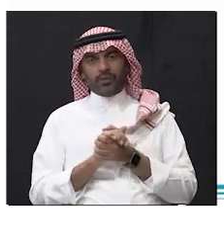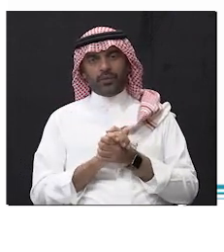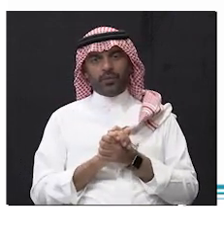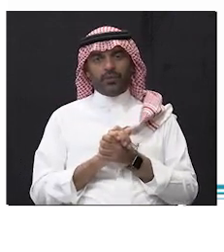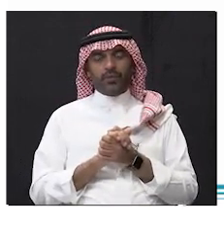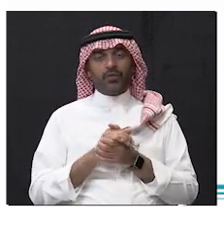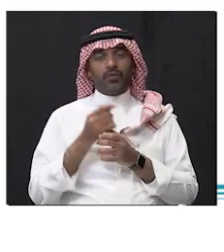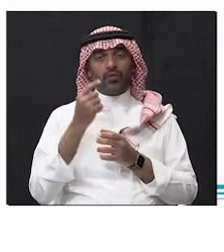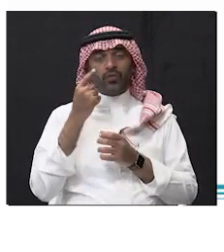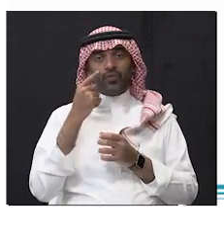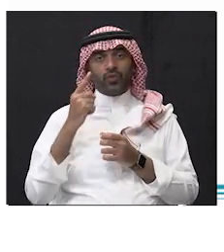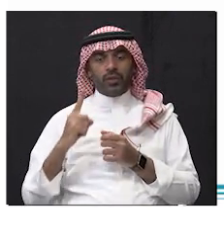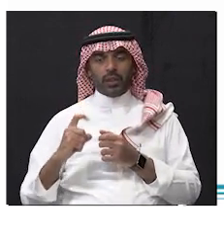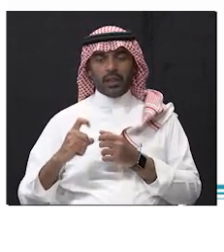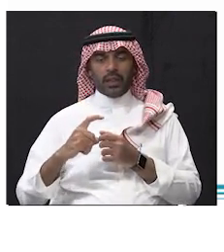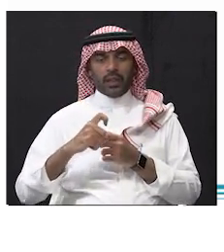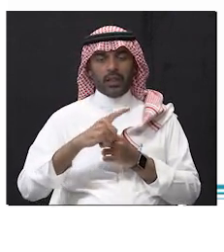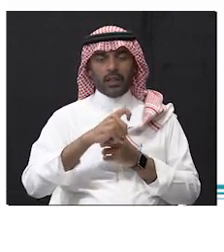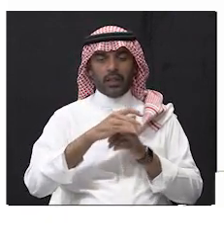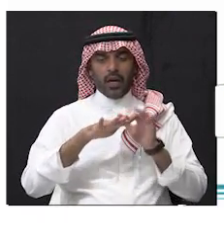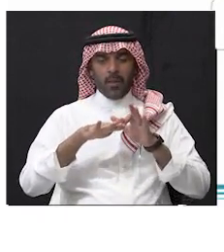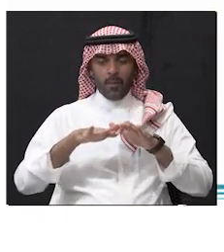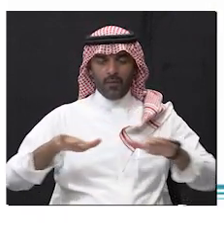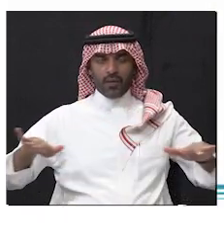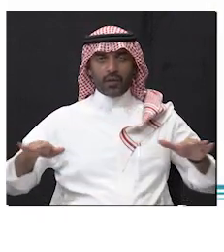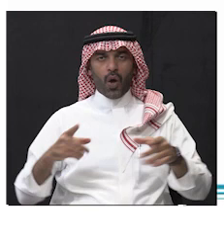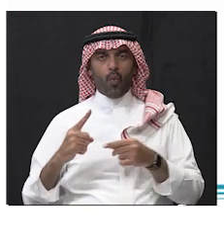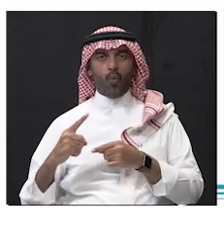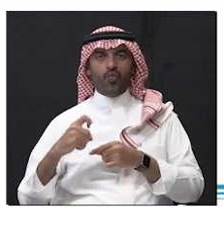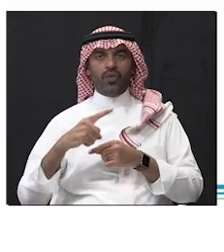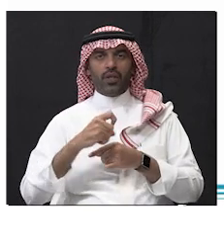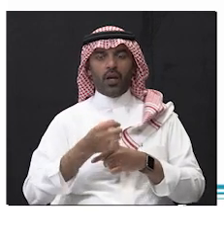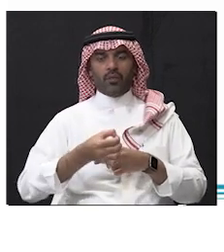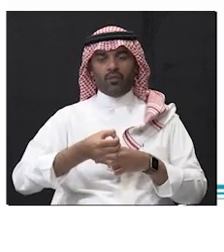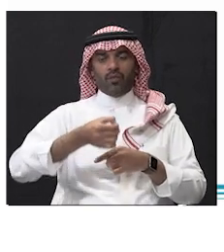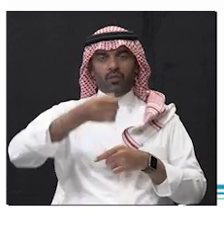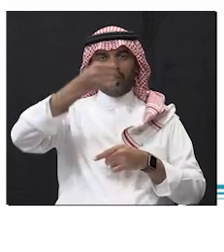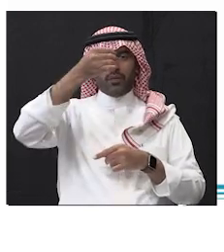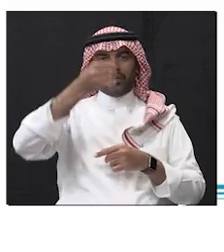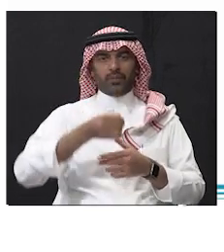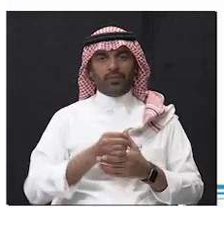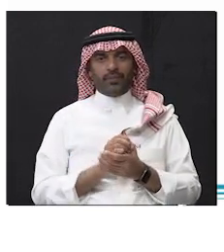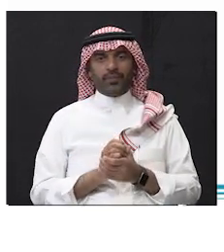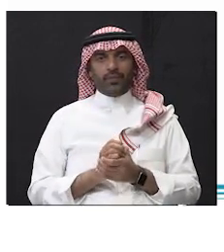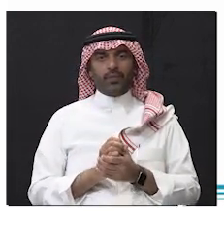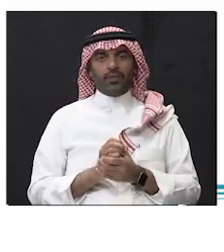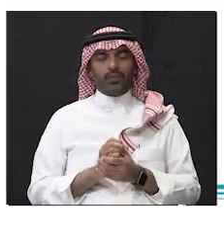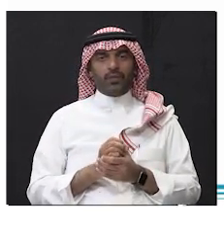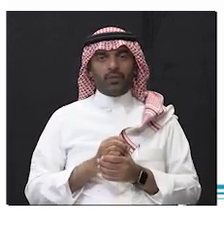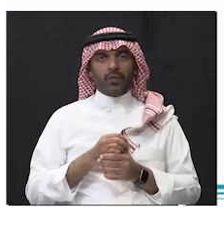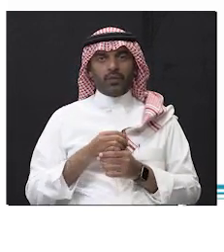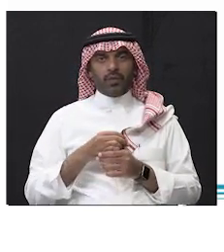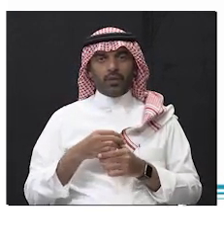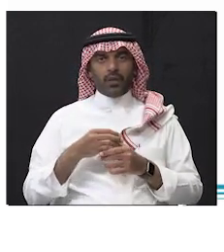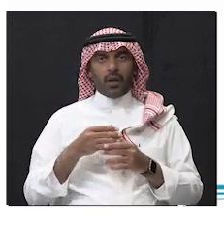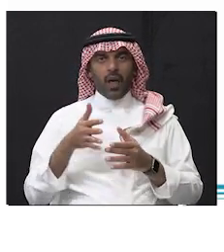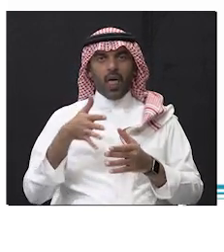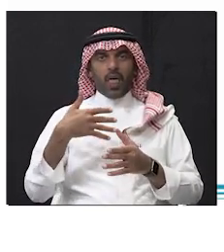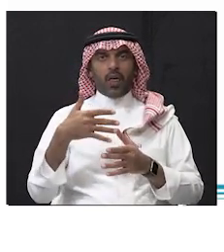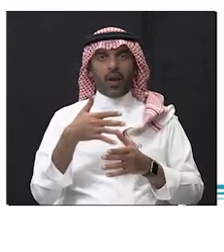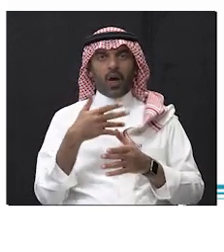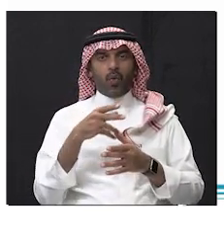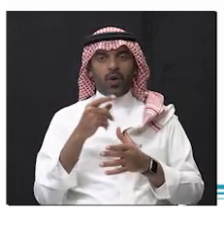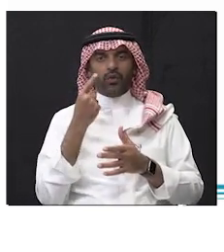تميز بين الديدان المفلطحة والديدان الأسطوانية، تحدد خصائص الرخويات، تقارن بين